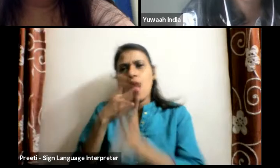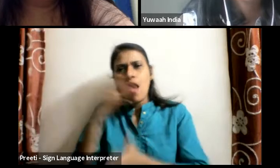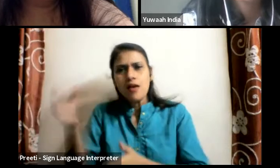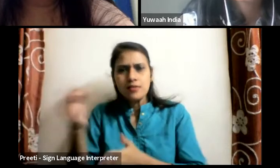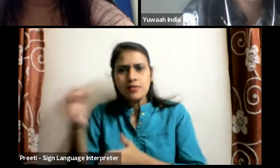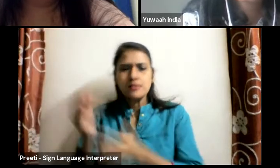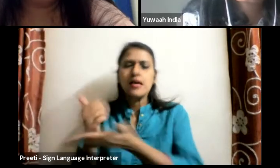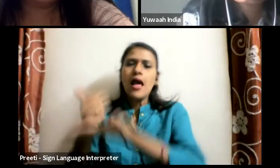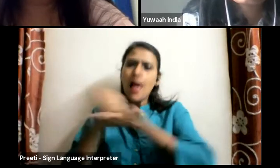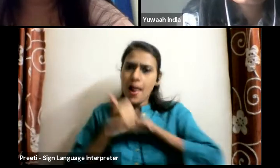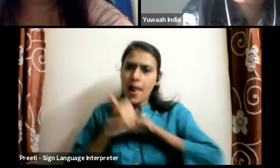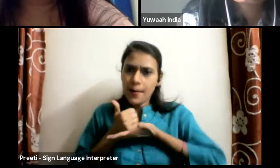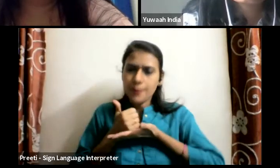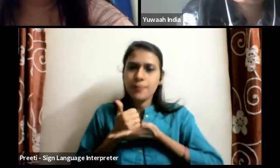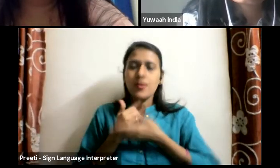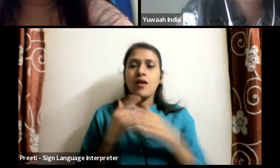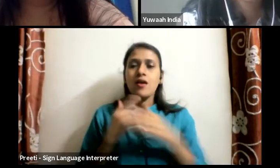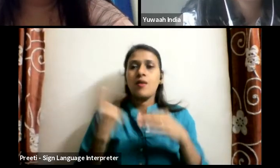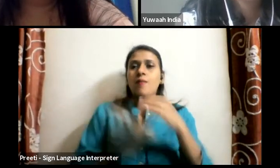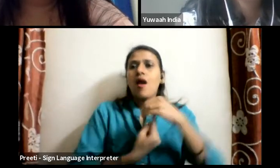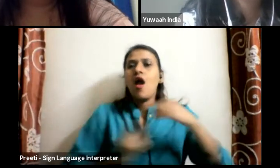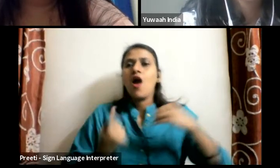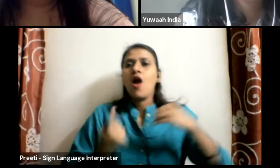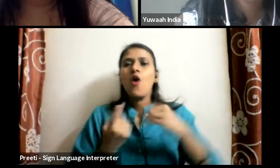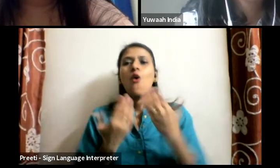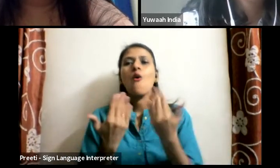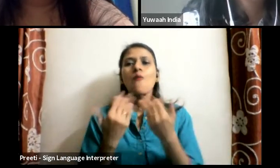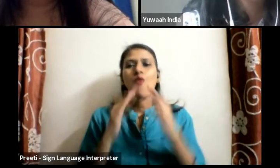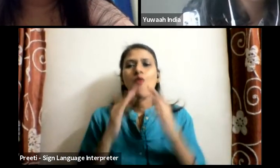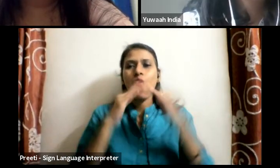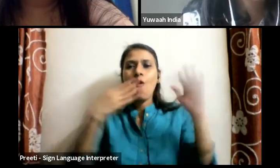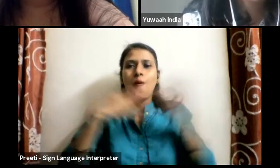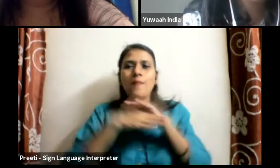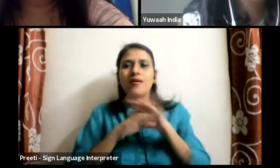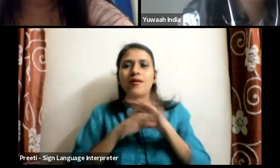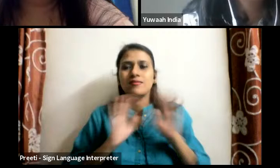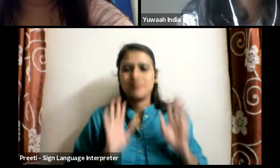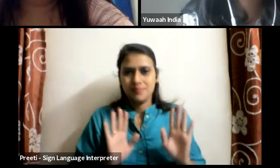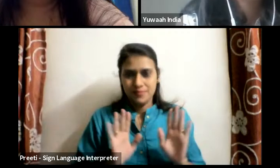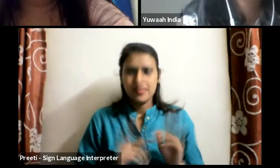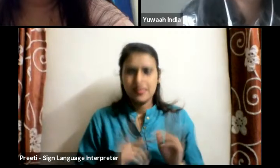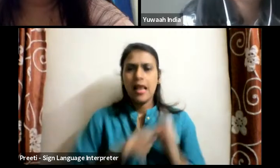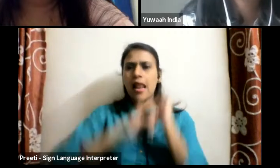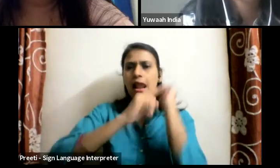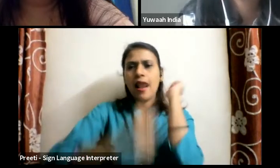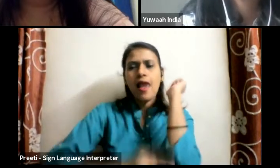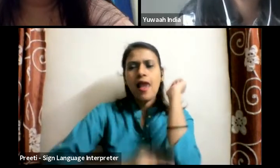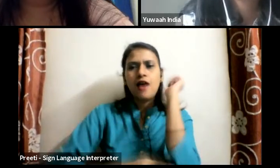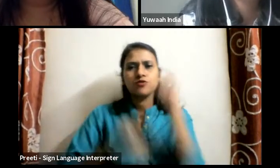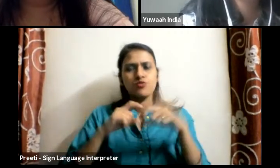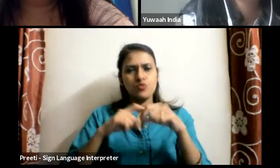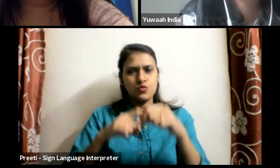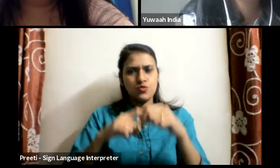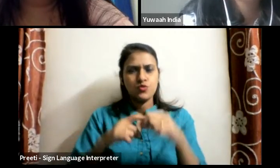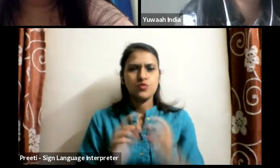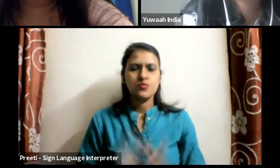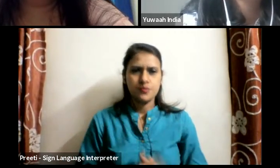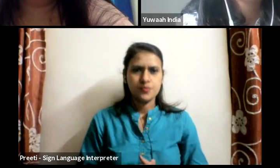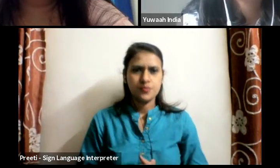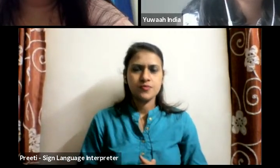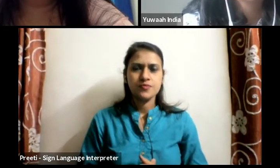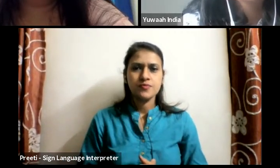आइसोलेशन कर रहे हैं। Yes. लास्ट 2 क्वेश्चंस डॉक्टर जयंती। हम कैसे